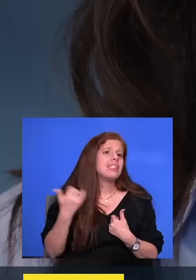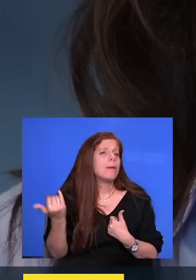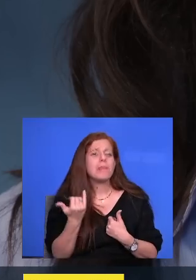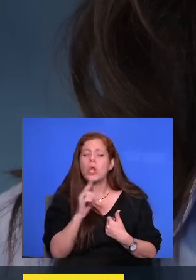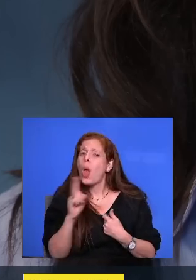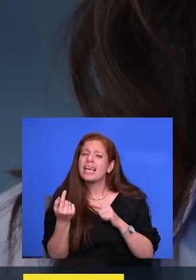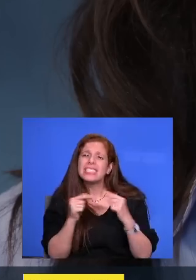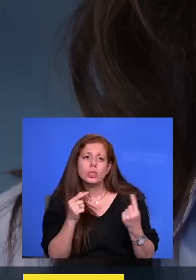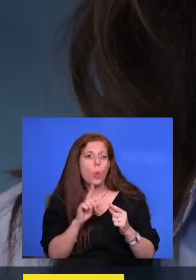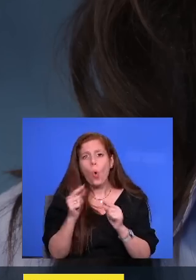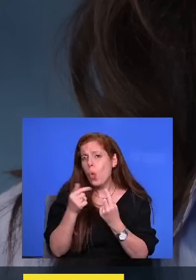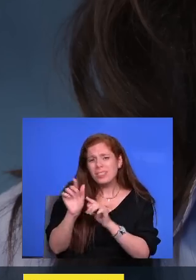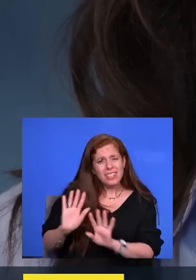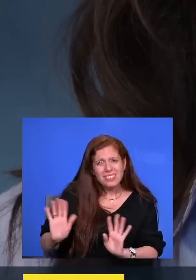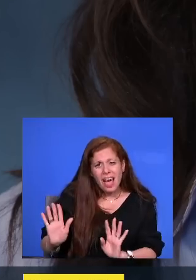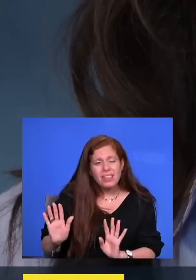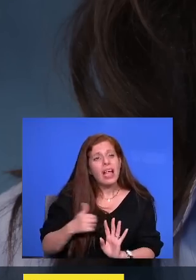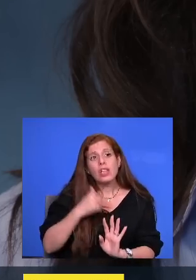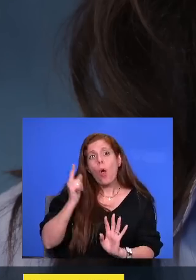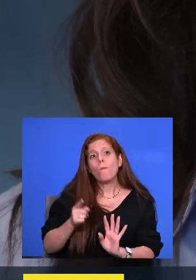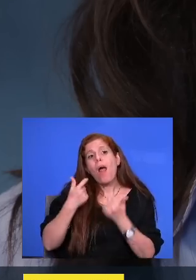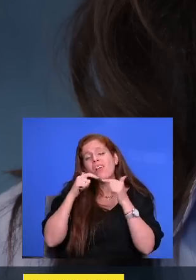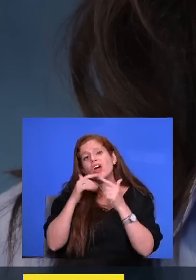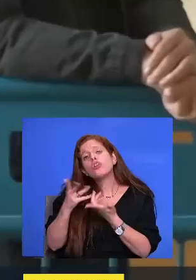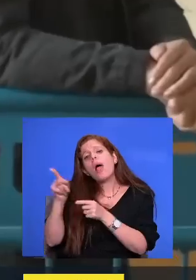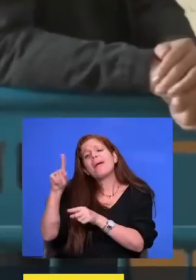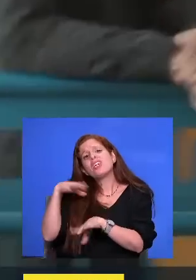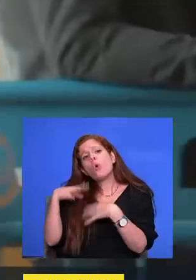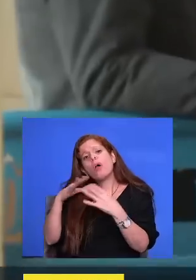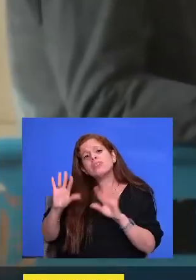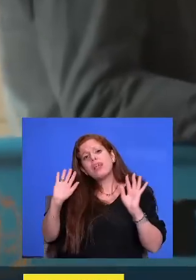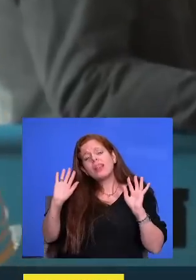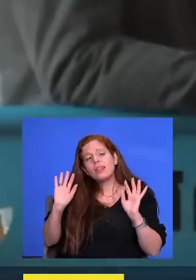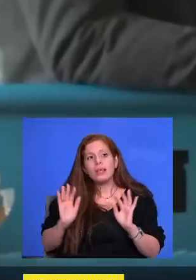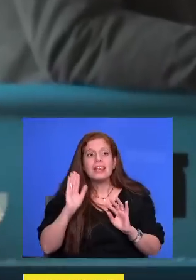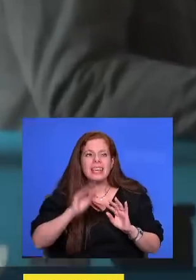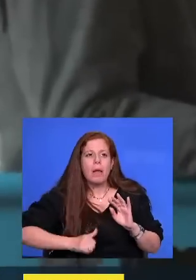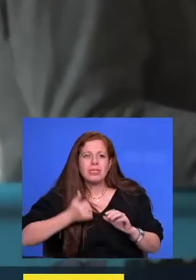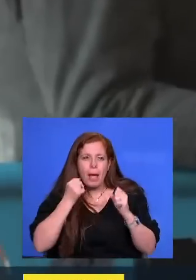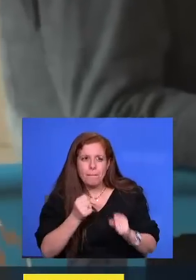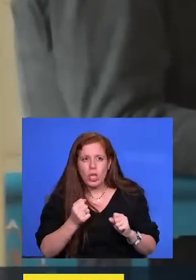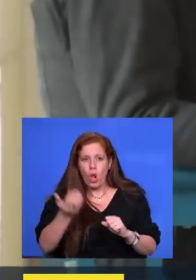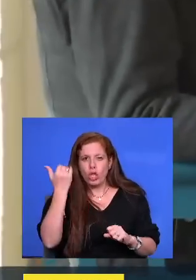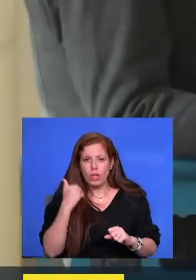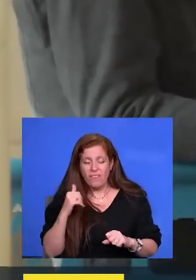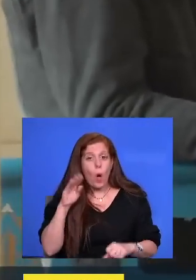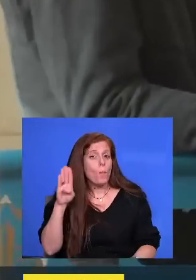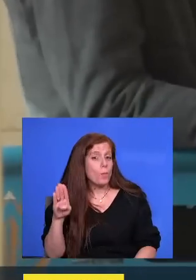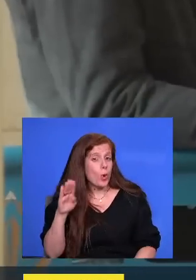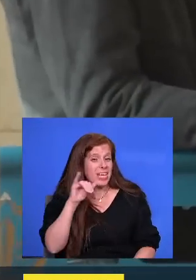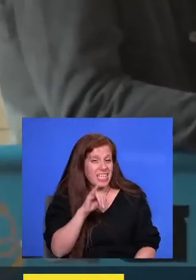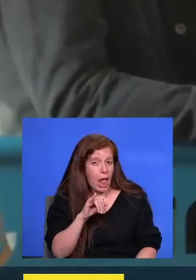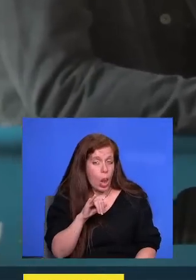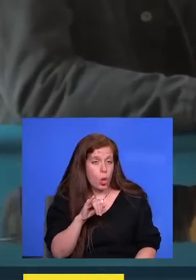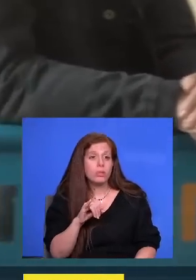לא הסתכסכתי איתה. אני לא אמורה לפרש מדוע היא כועסת. גם שר הביטחון לשעבר, בוגי יעלון, אולי אחד ממתנגדיו